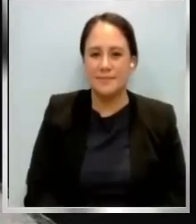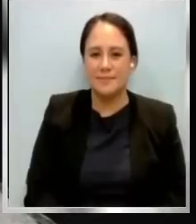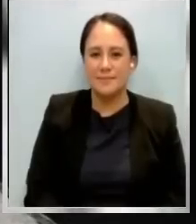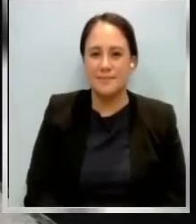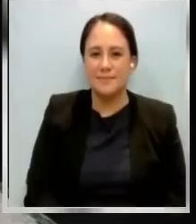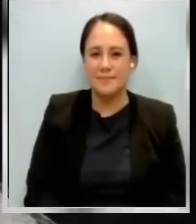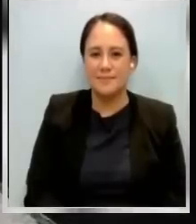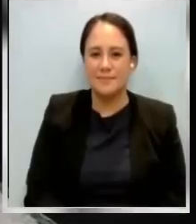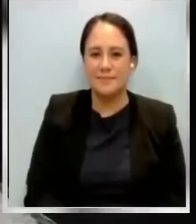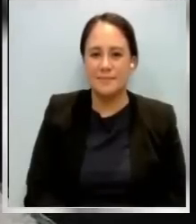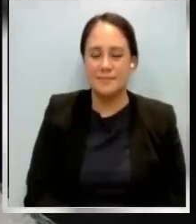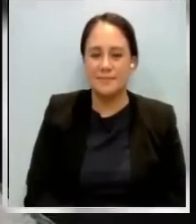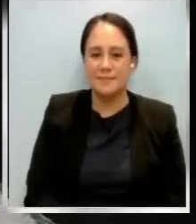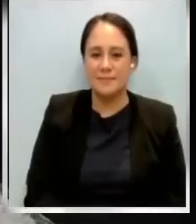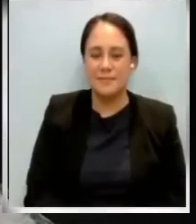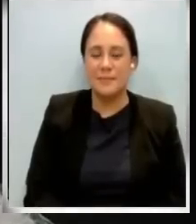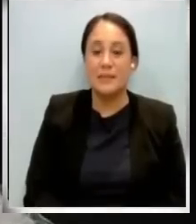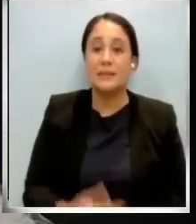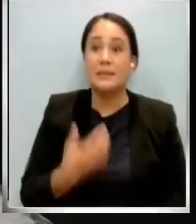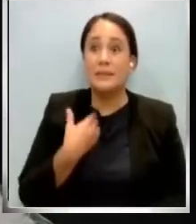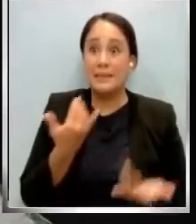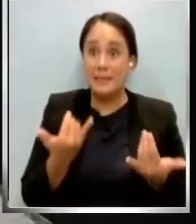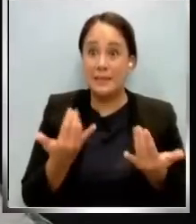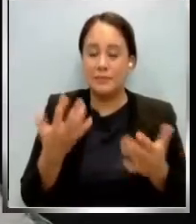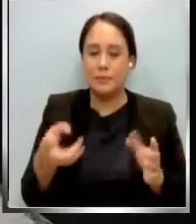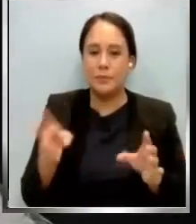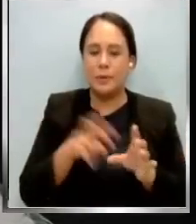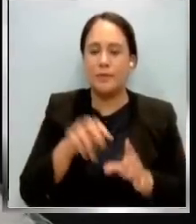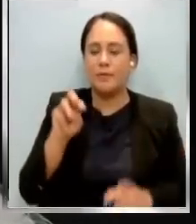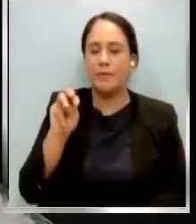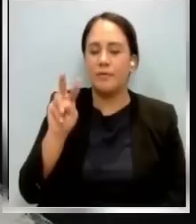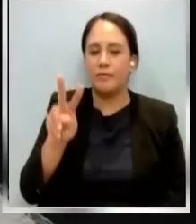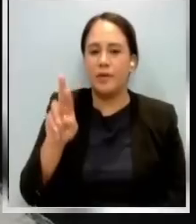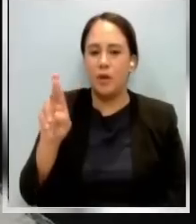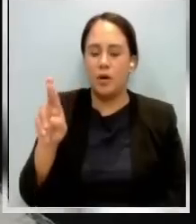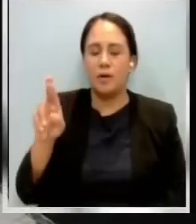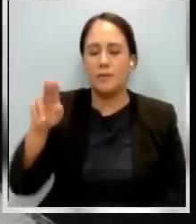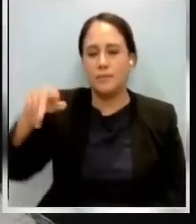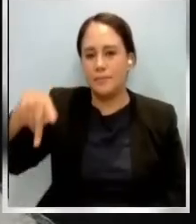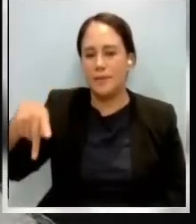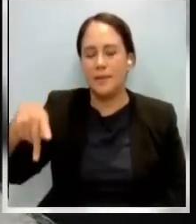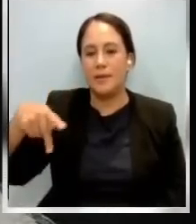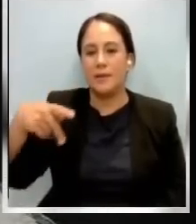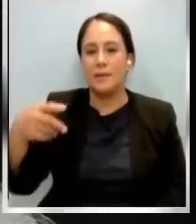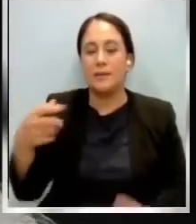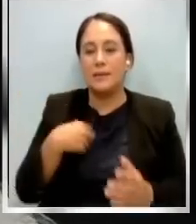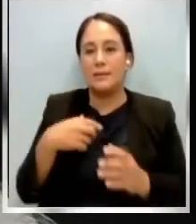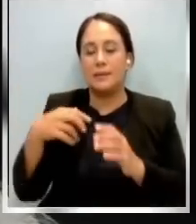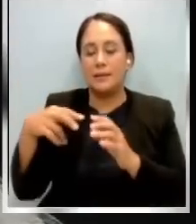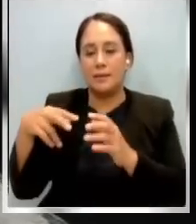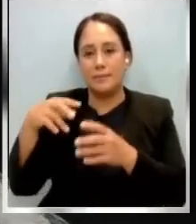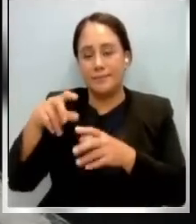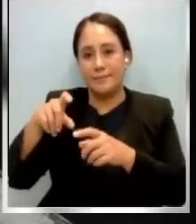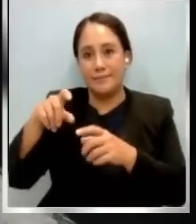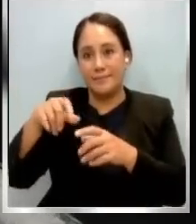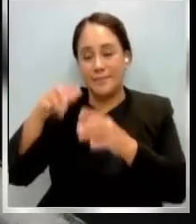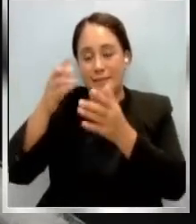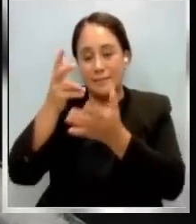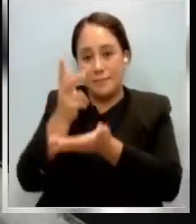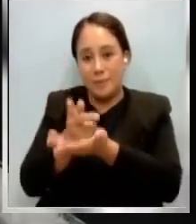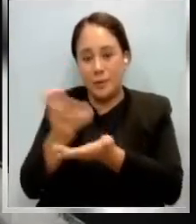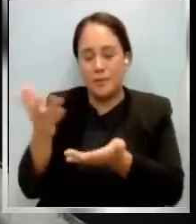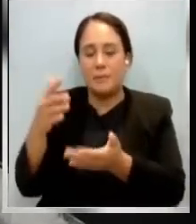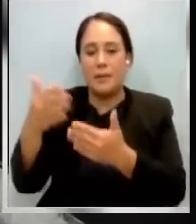Emil, sakay kami ngayon ng BRP Francisco Dagohoy na nakaangkla malapit dito sa Pag-asa Island sa